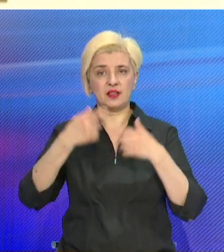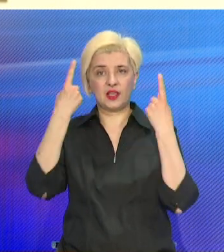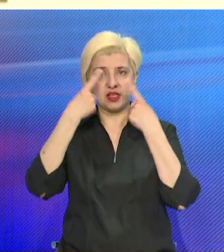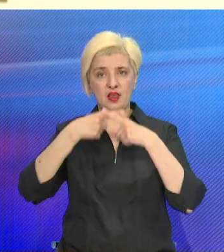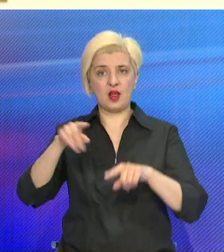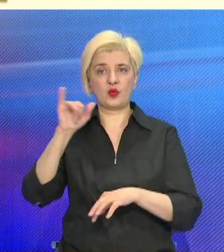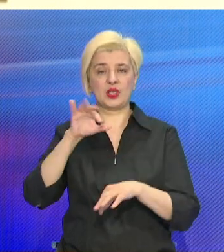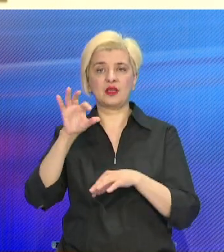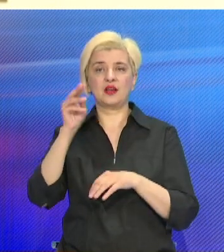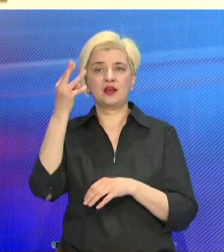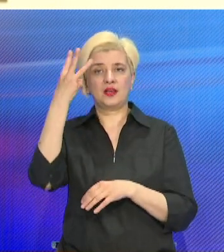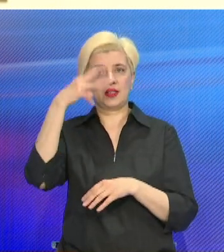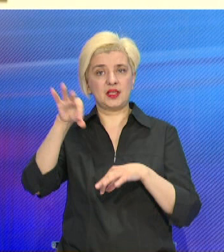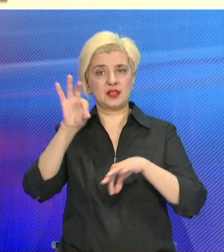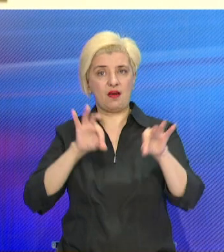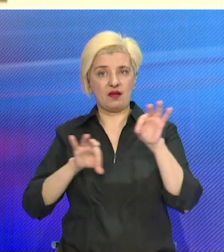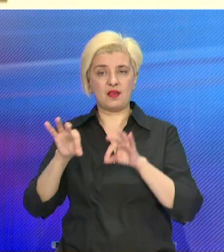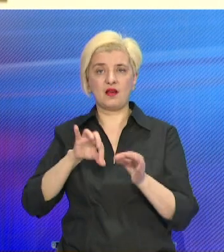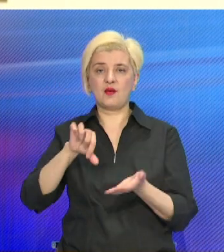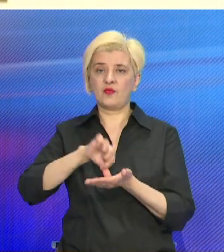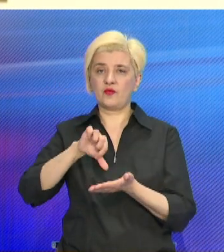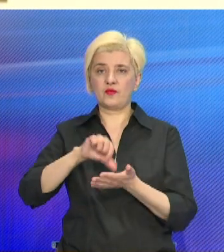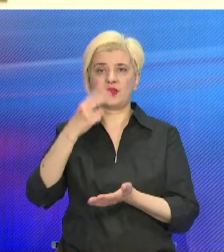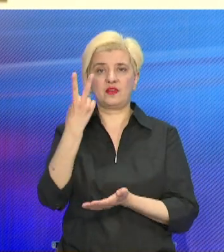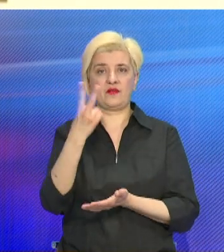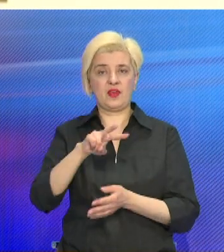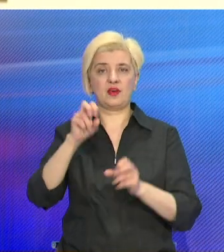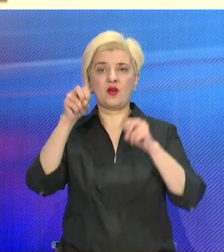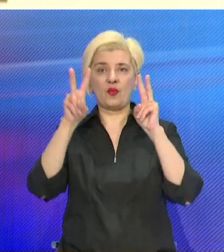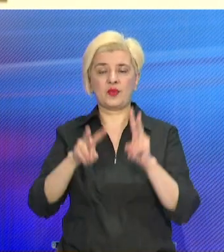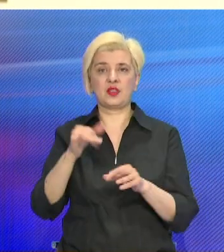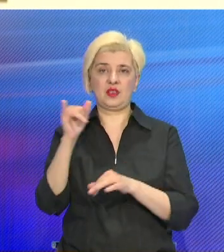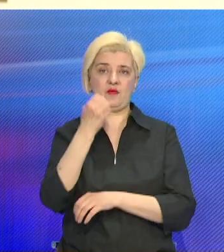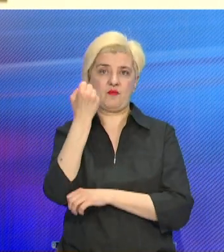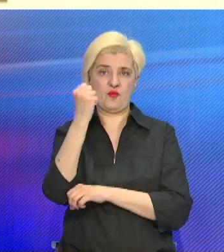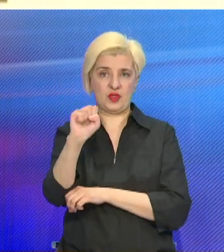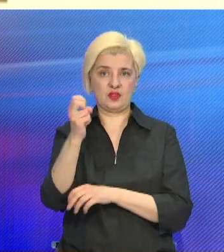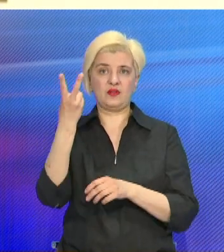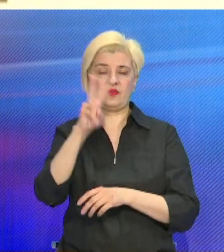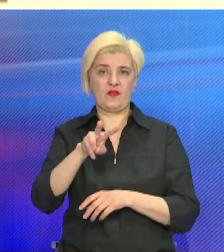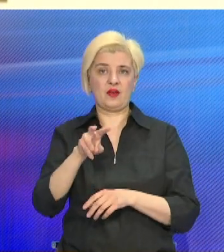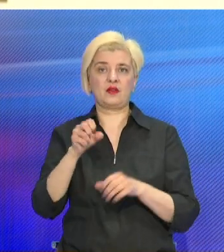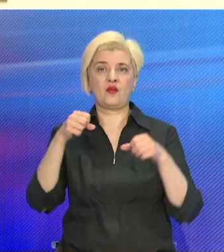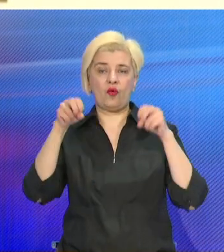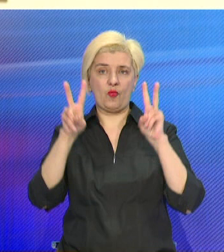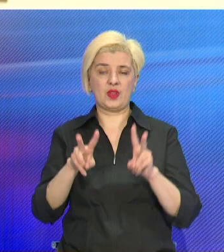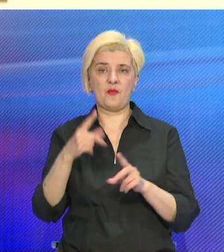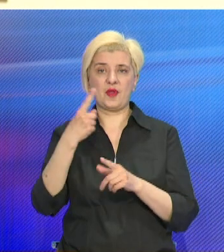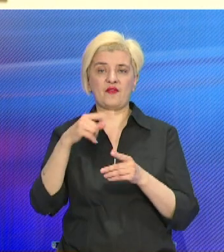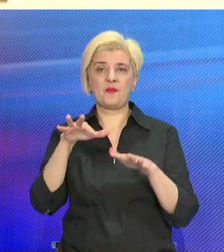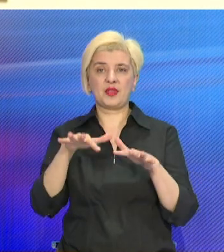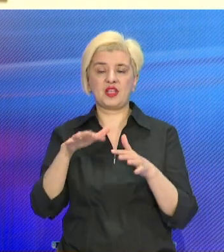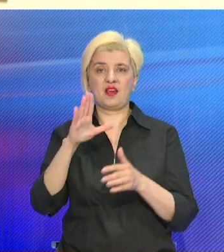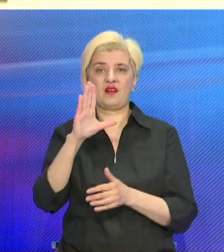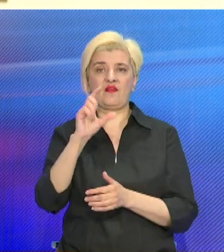выступил. Они представляли 2 компетенции, и в 2 компетенциях они победители. Первое место – веб-дизайн и